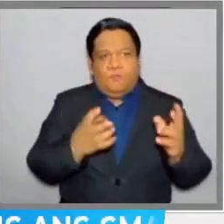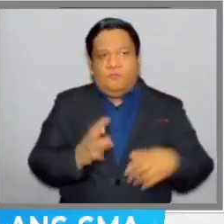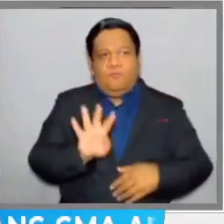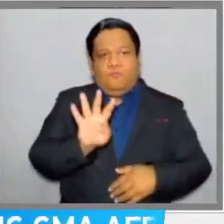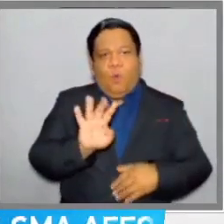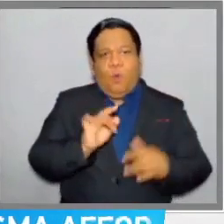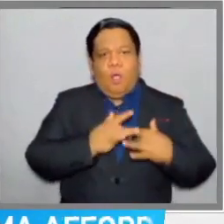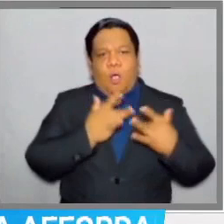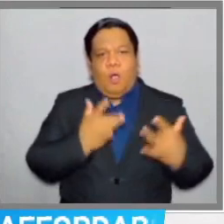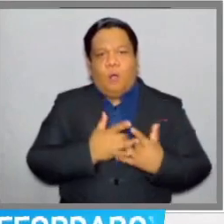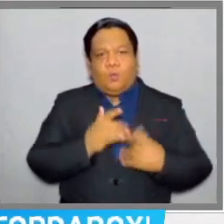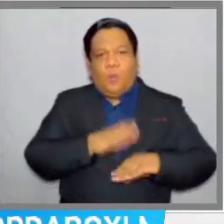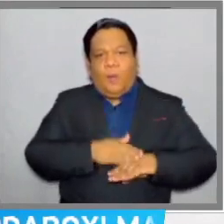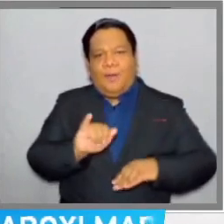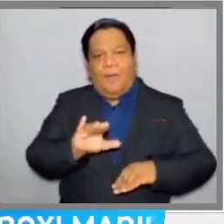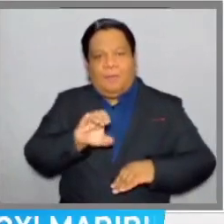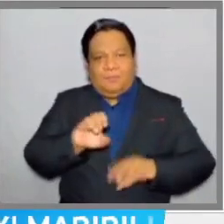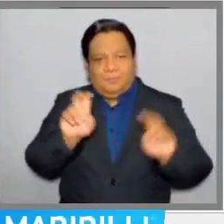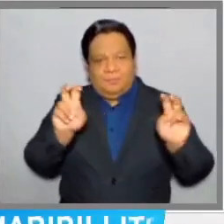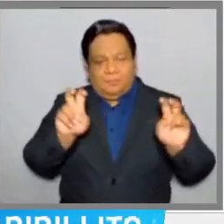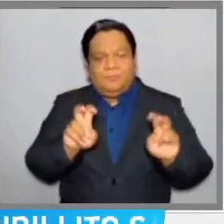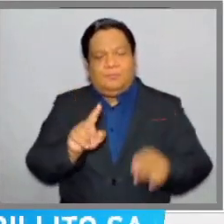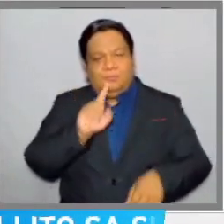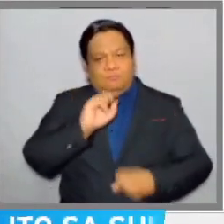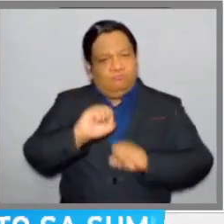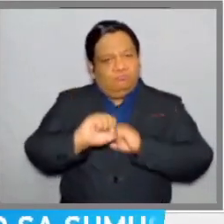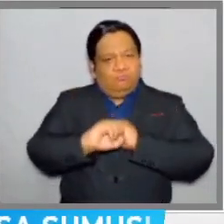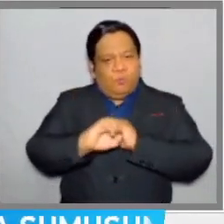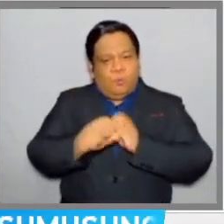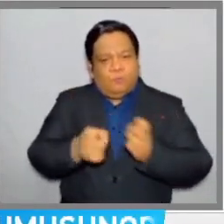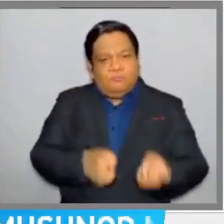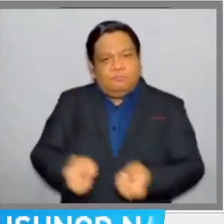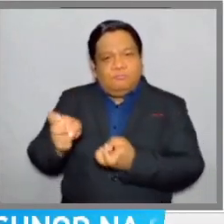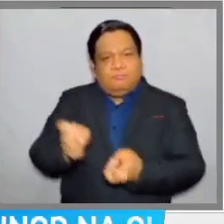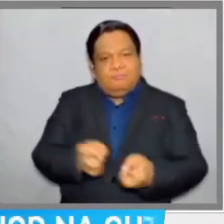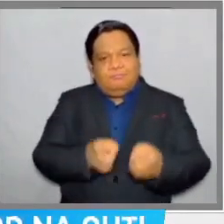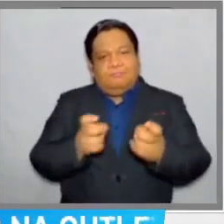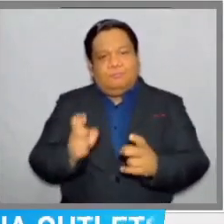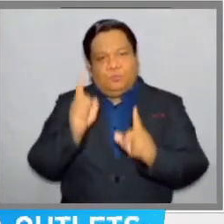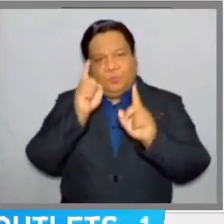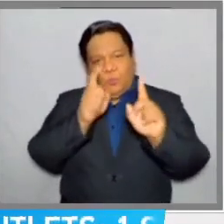really wanted to try to promote the sport kasi hindi siya gaano